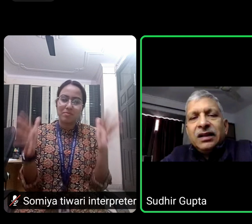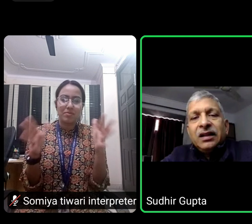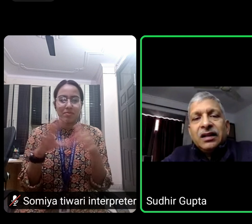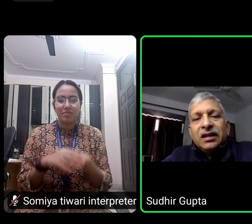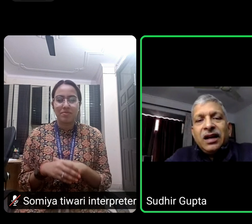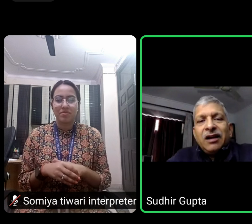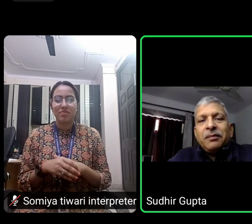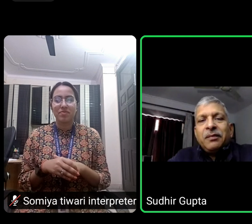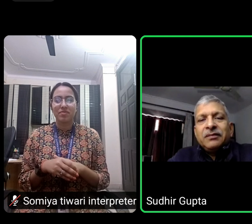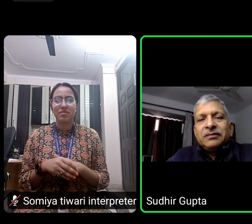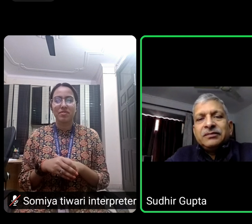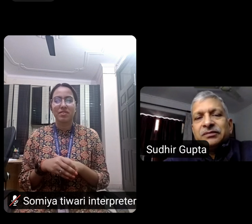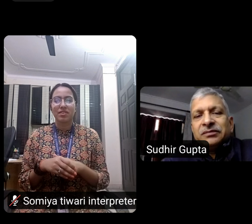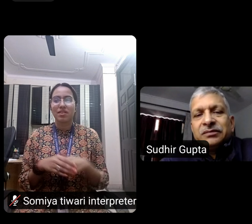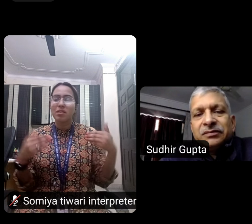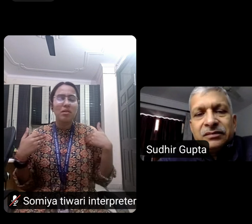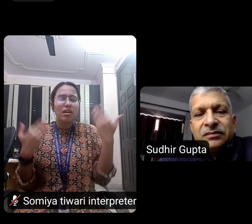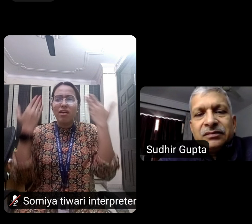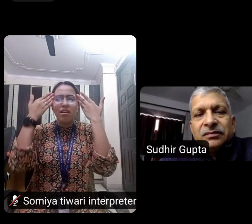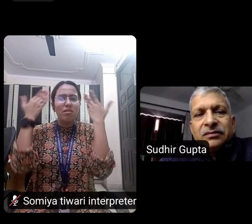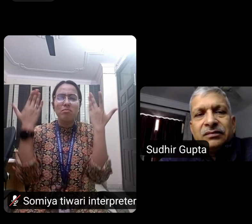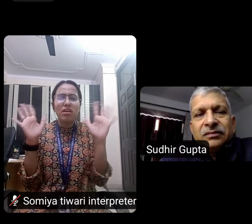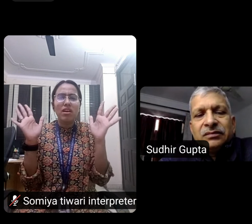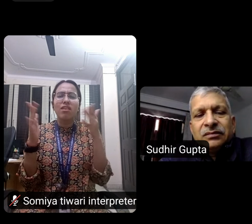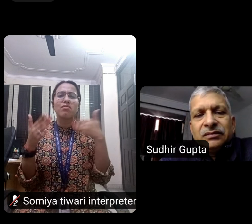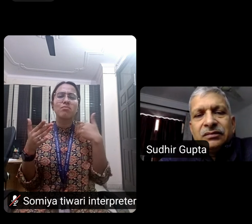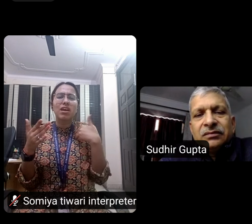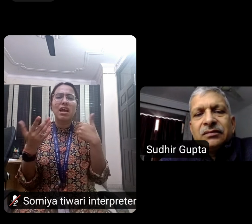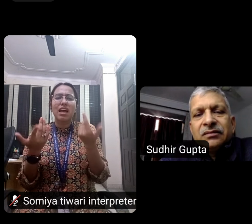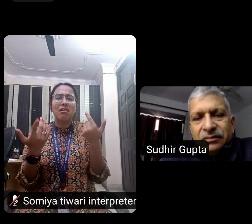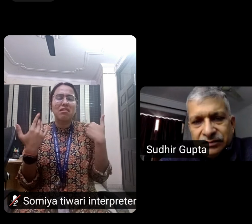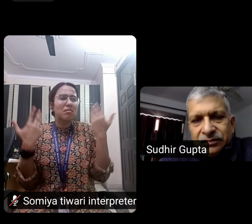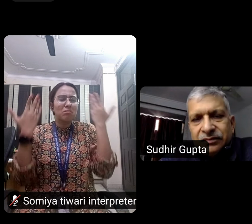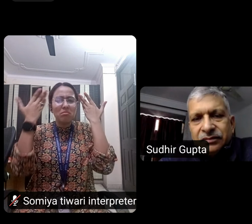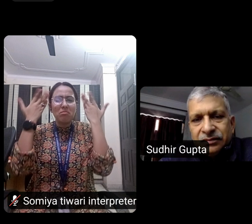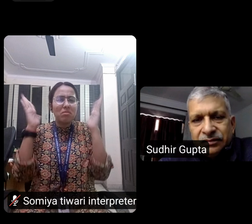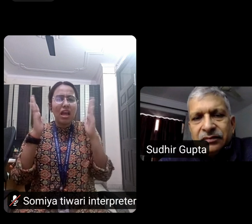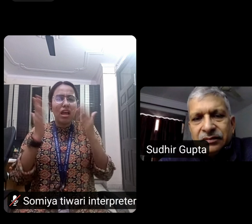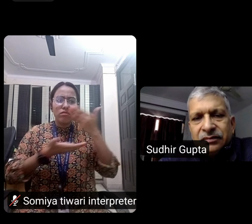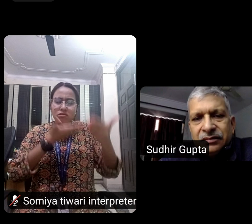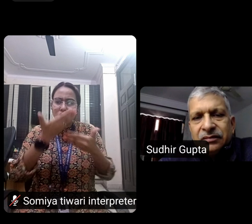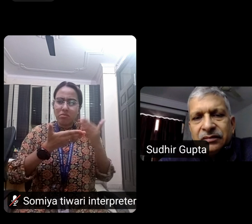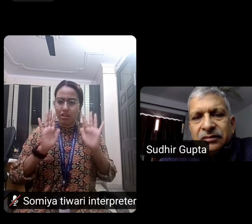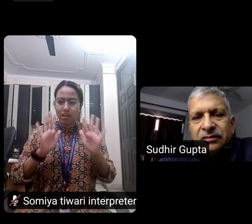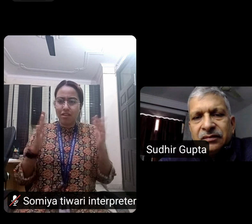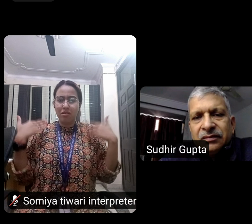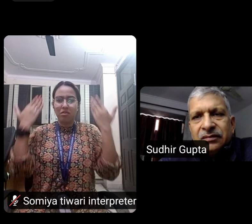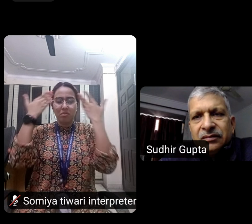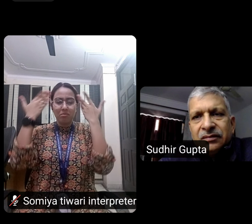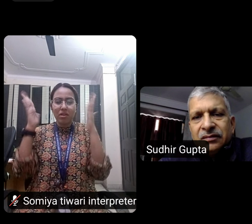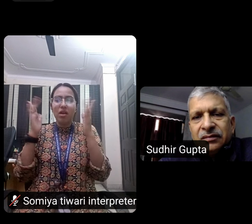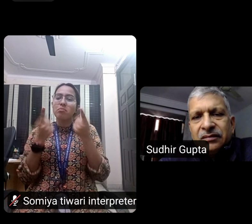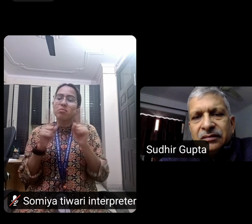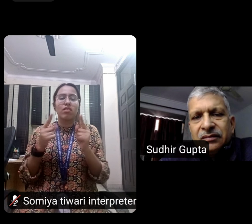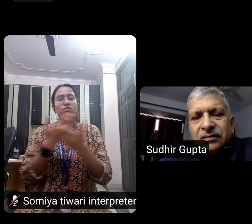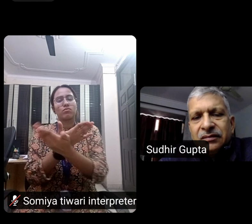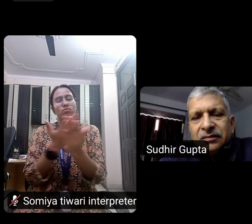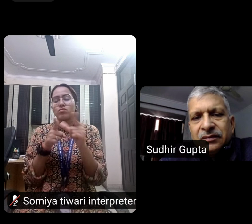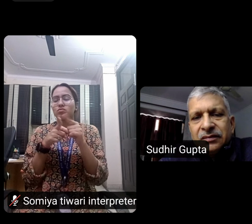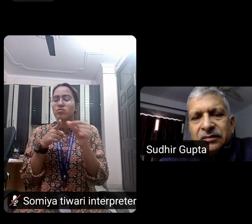है, मुझे इतना समझ नहीं था कि मैं अपने बच्चे को थेरेपी करा पाऊँ, मुझे उतना वो नहीं है, लेकिन आप लोग जो कर रहे